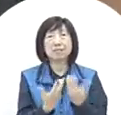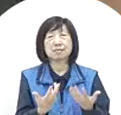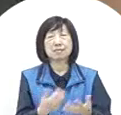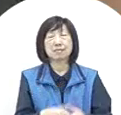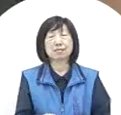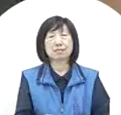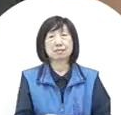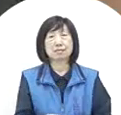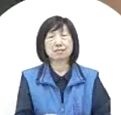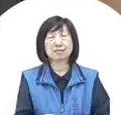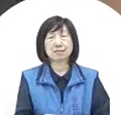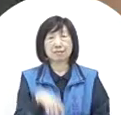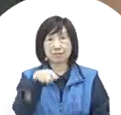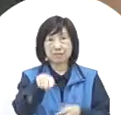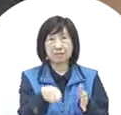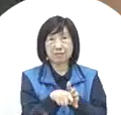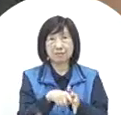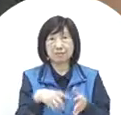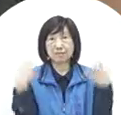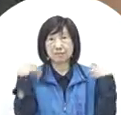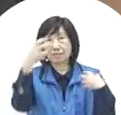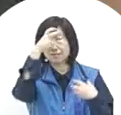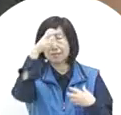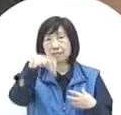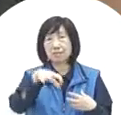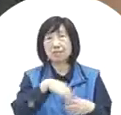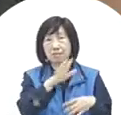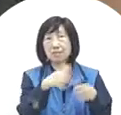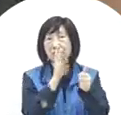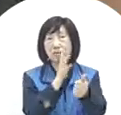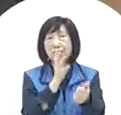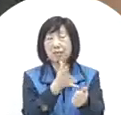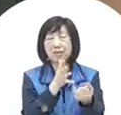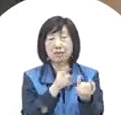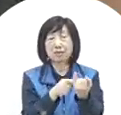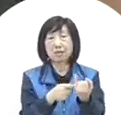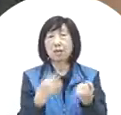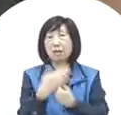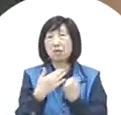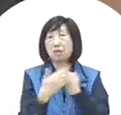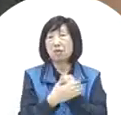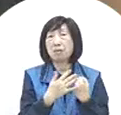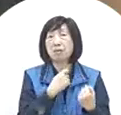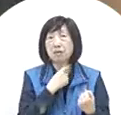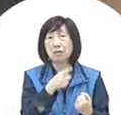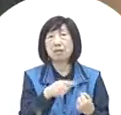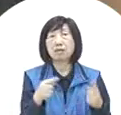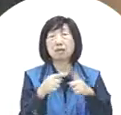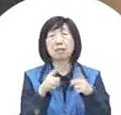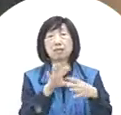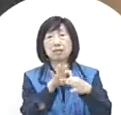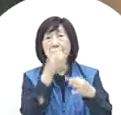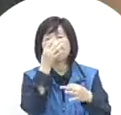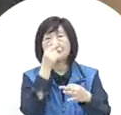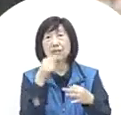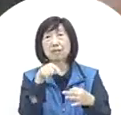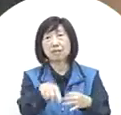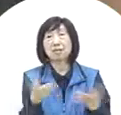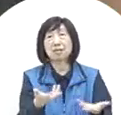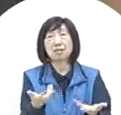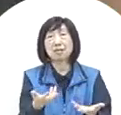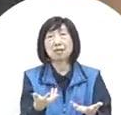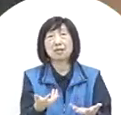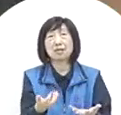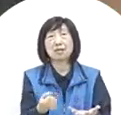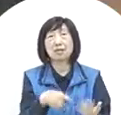我们处理的同仁都有问他需不需要做及时的保护， 那他妈妈有没有失联嘛？ 他妈妈也有到场， 这种案件， 他妈妈